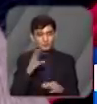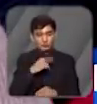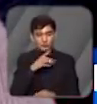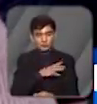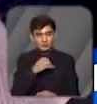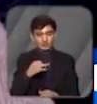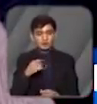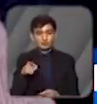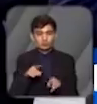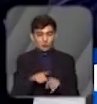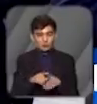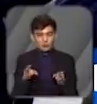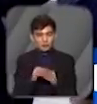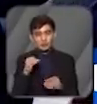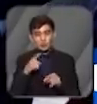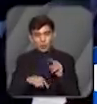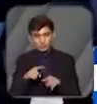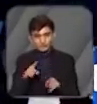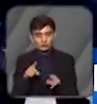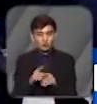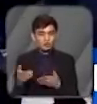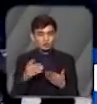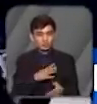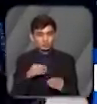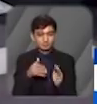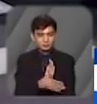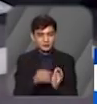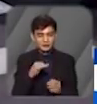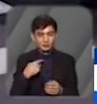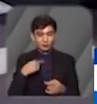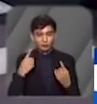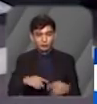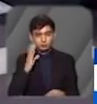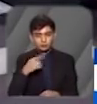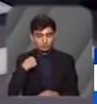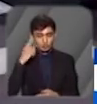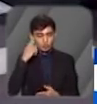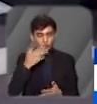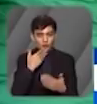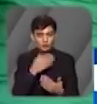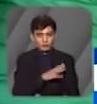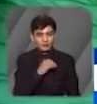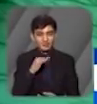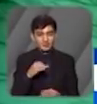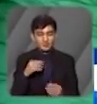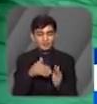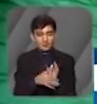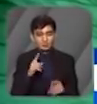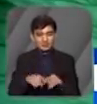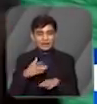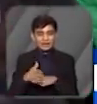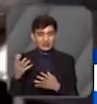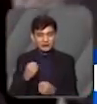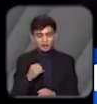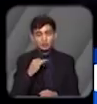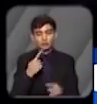Тек өздері ғана емес, дос-жаран туған туысында тартқан тұрғындар бұлай тақырға отырамыз деп ойламадық деп отыр. Бірі жедел несие рәсімдесе, бірі